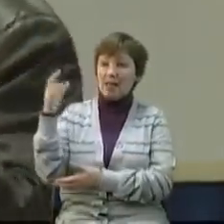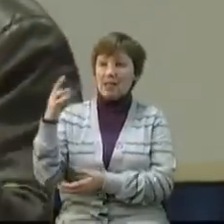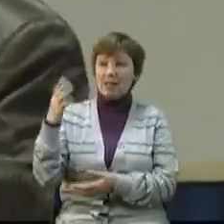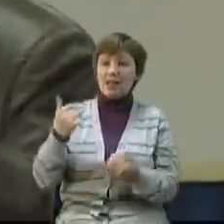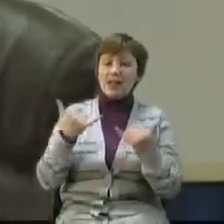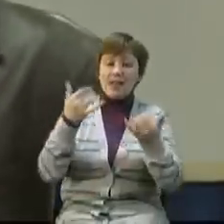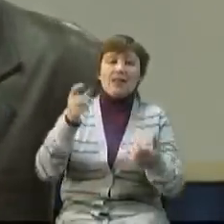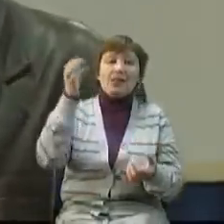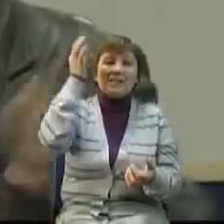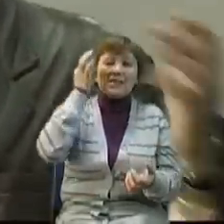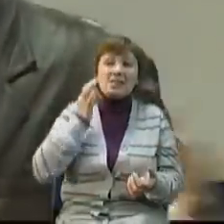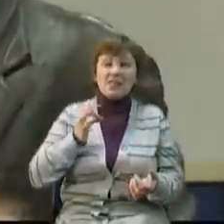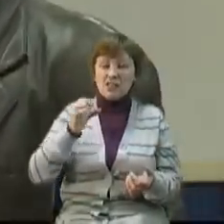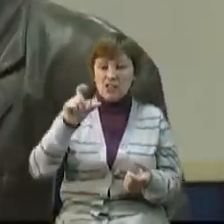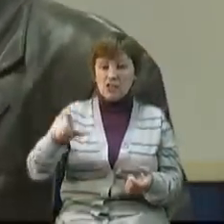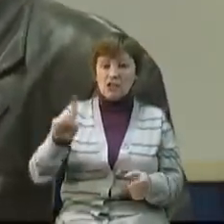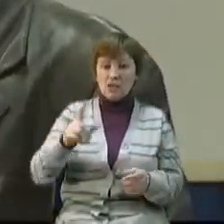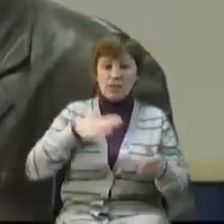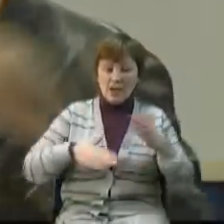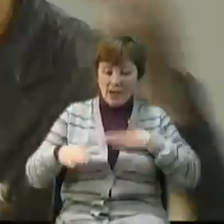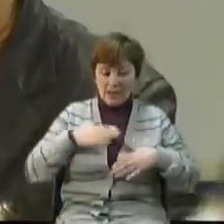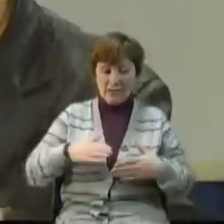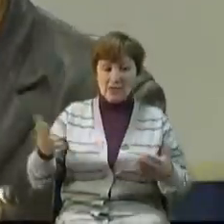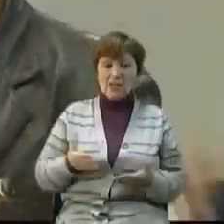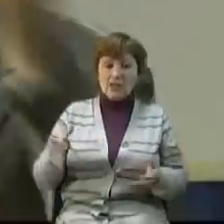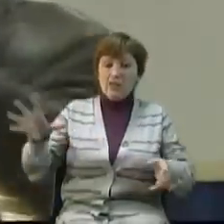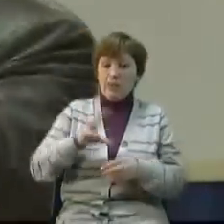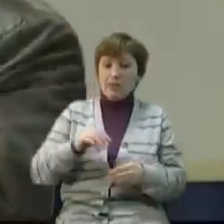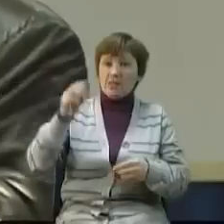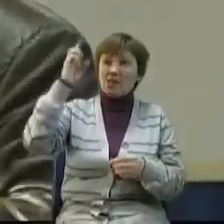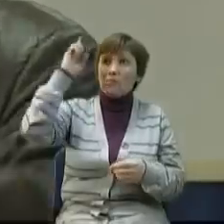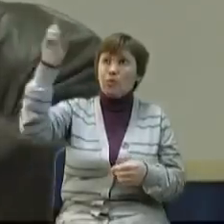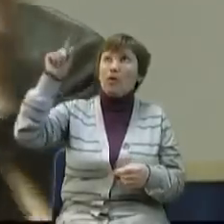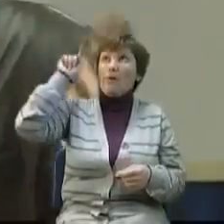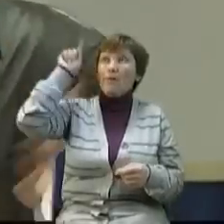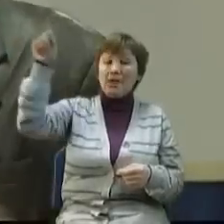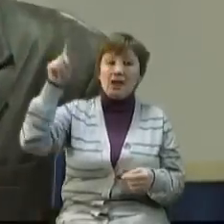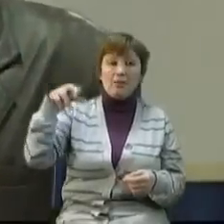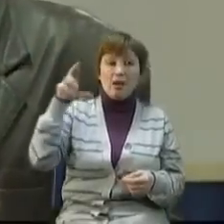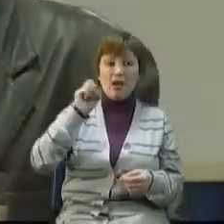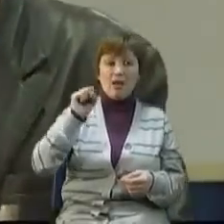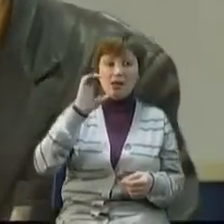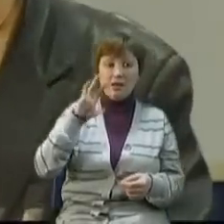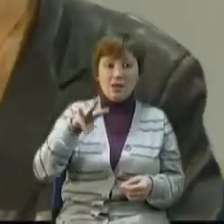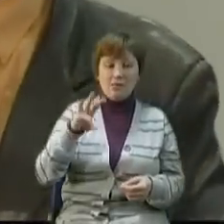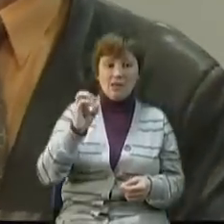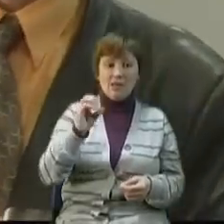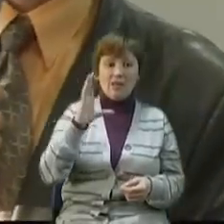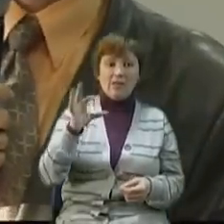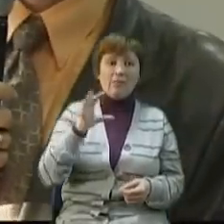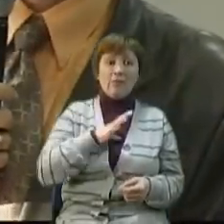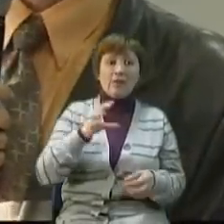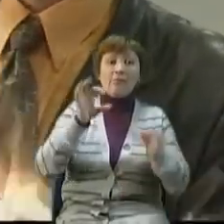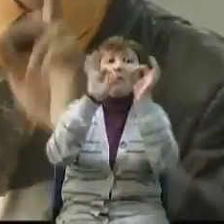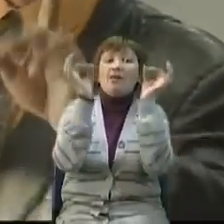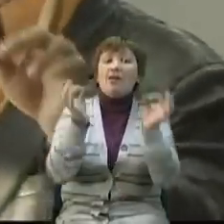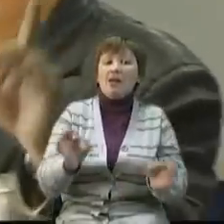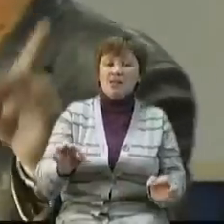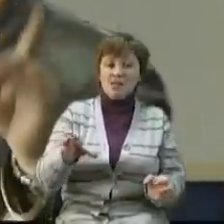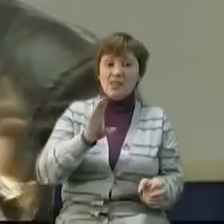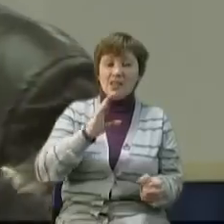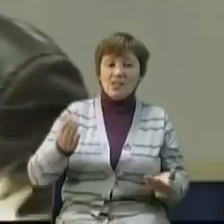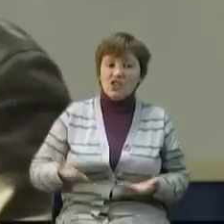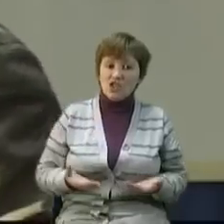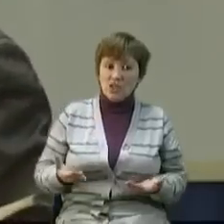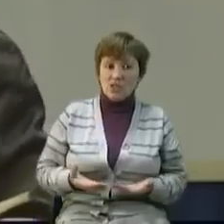и жил вместе с Богом там, и Адам, и Ева, у них была прекрасная жизнь. Он сказал: только